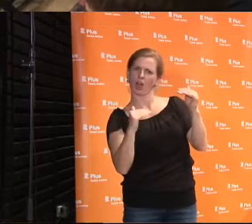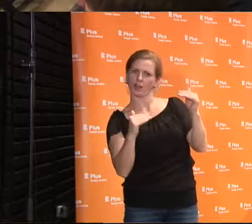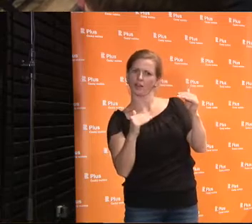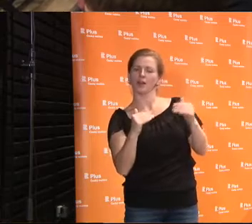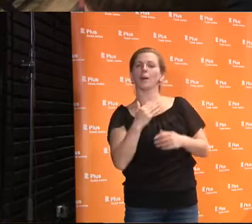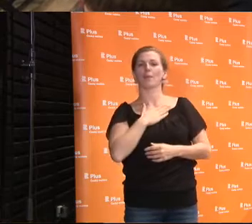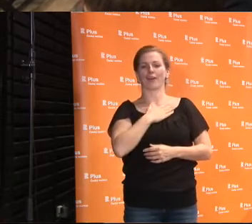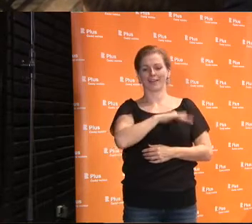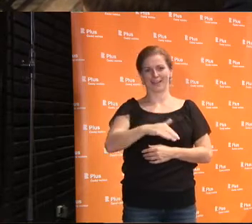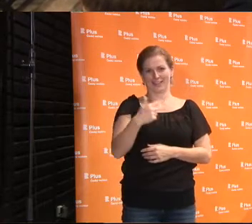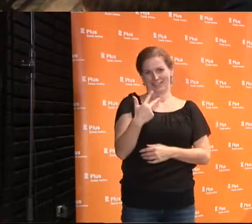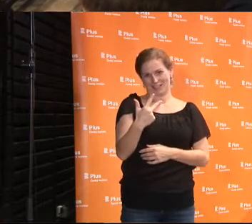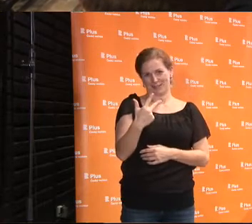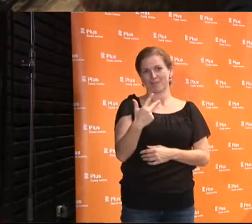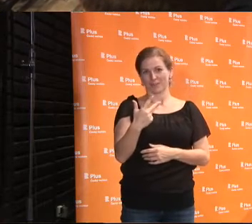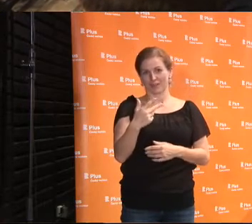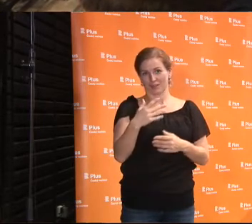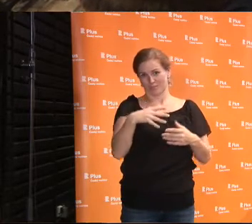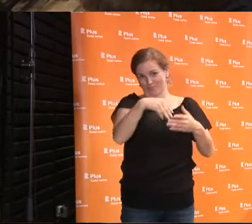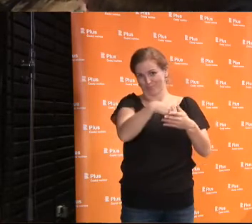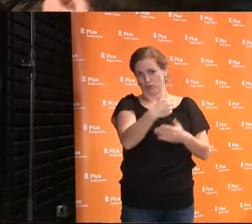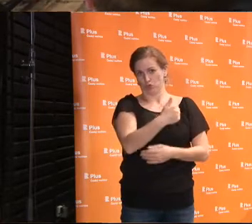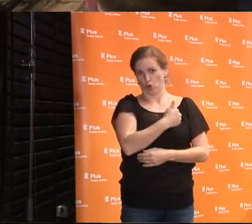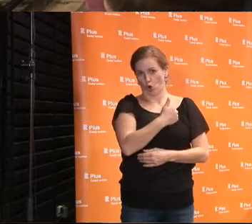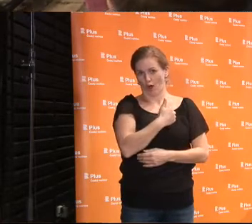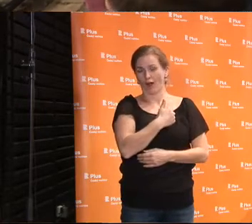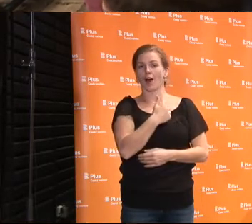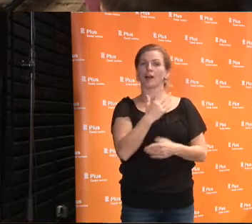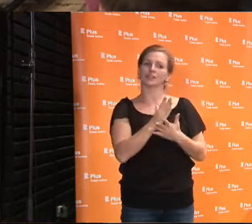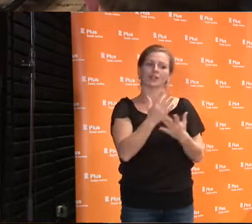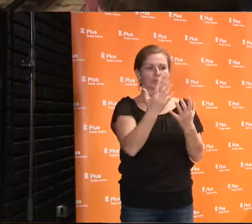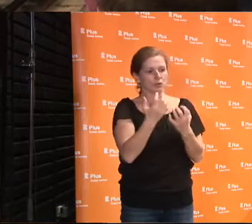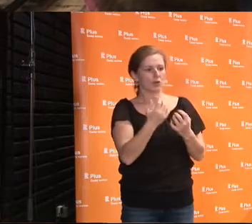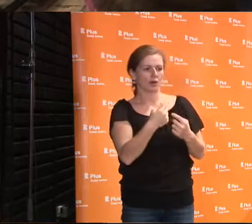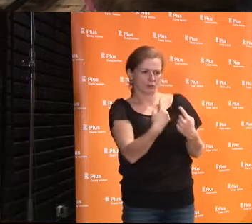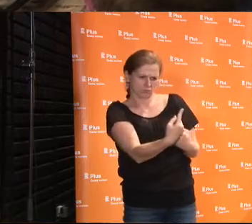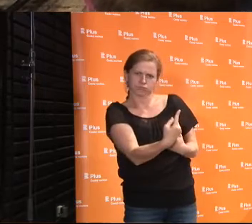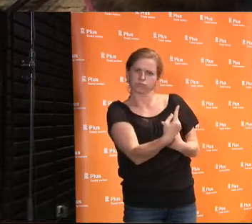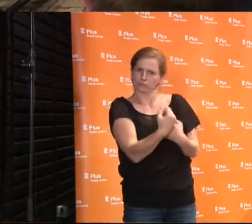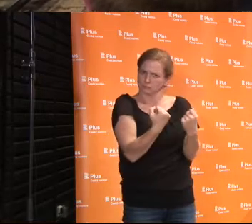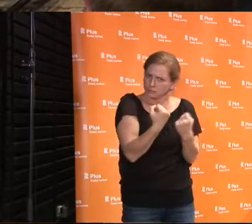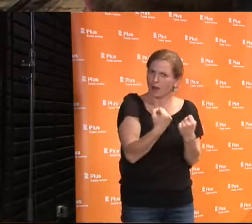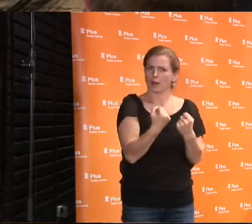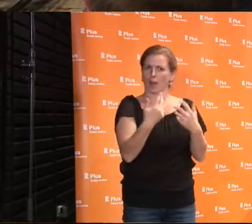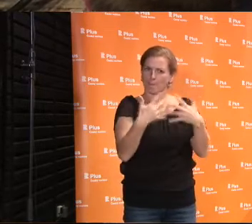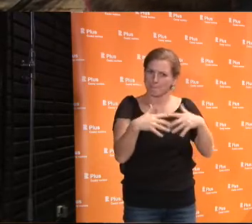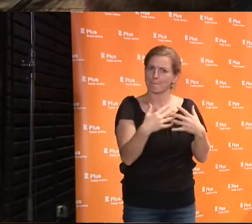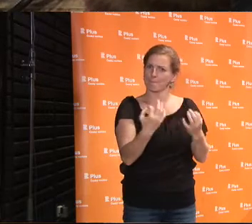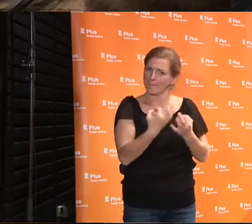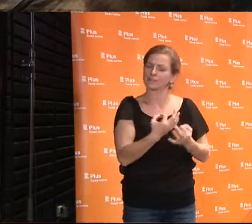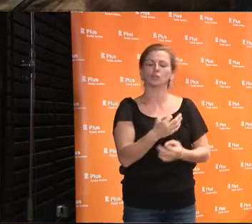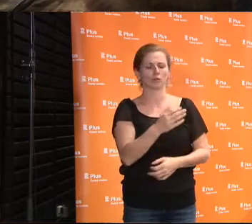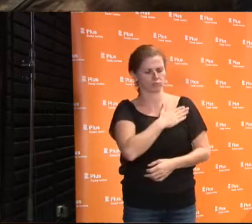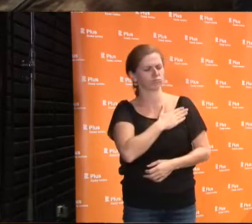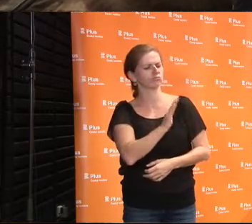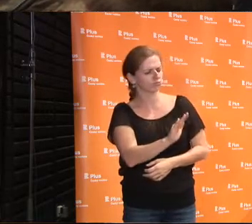všechny jsou ve škole a zatím jsou vedeny spíš k tomu, byli schopni zvládat mechanické věci, jsou za to chváleny, jsou k tomu vedeny. A